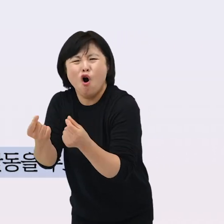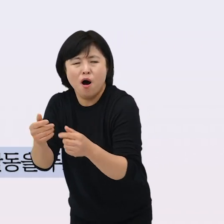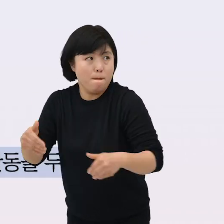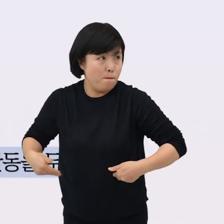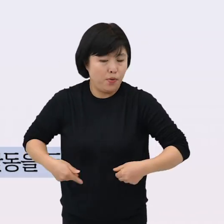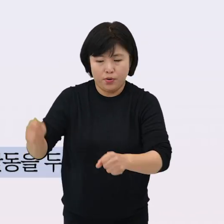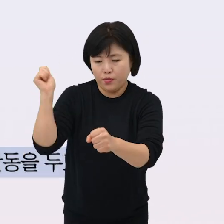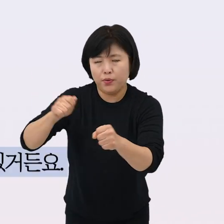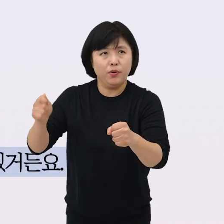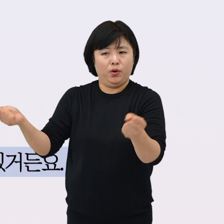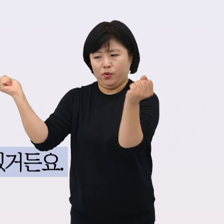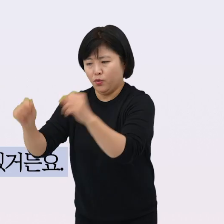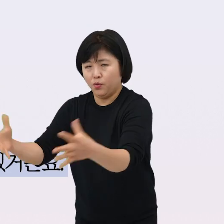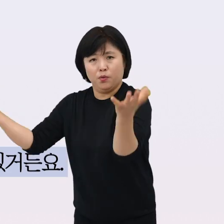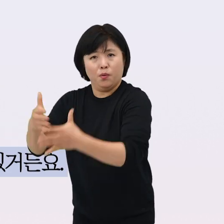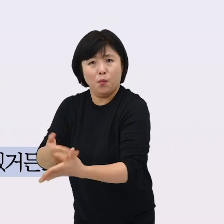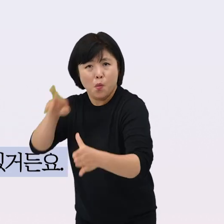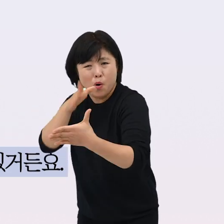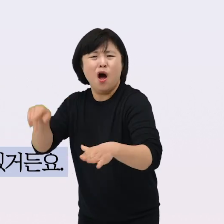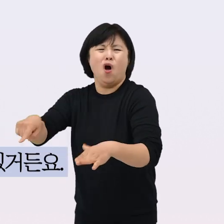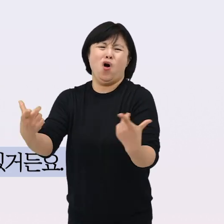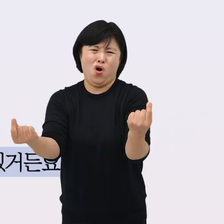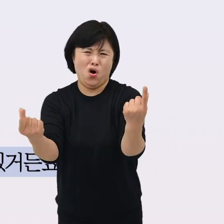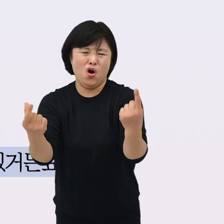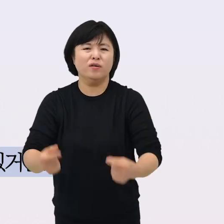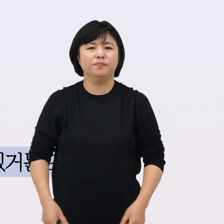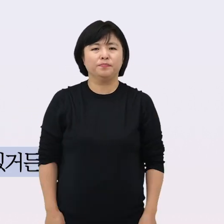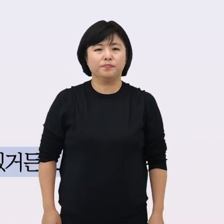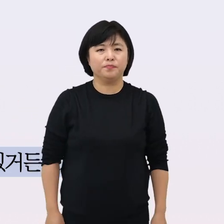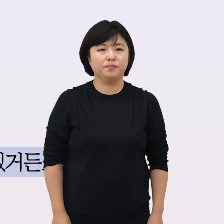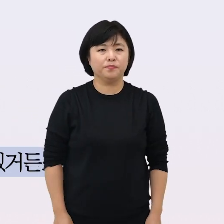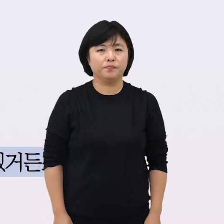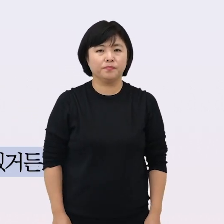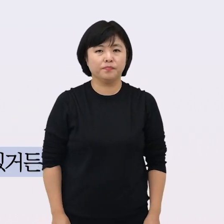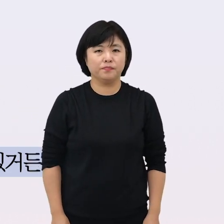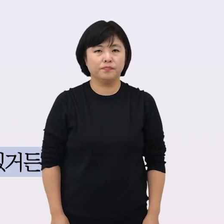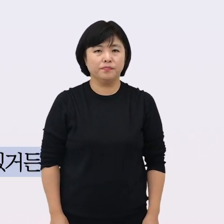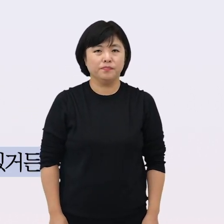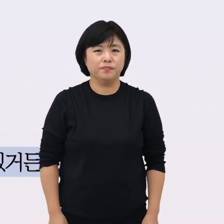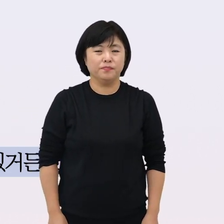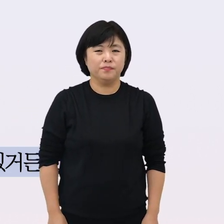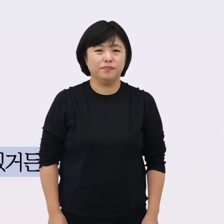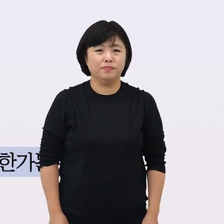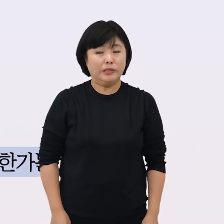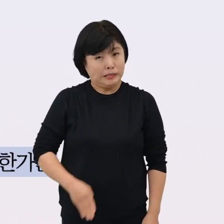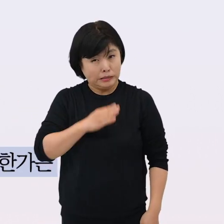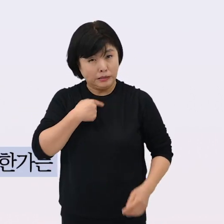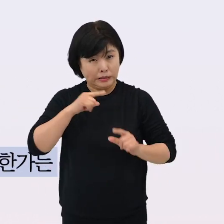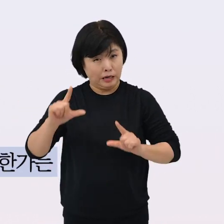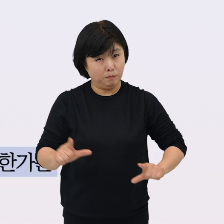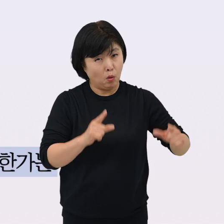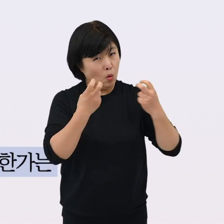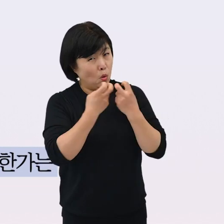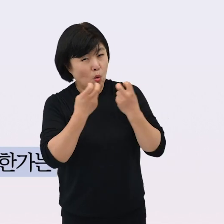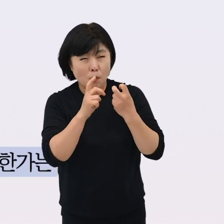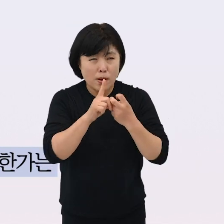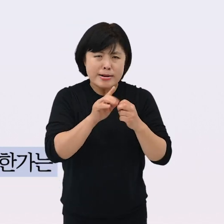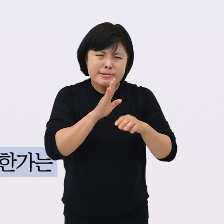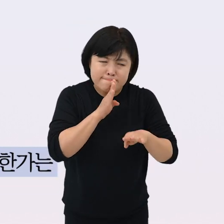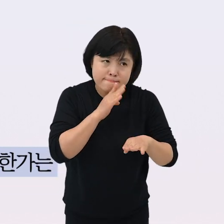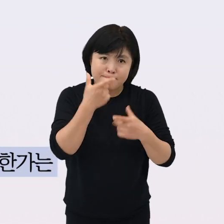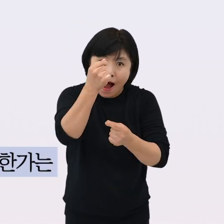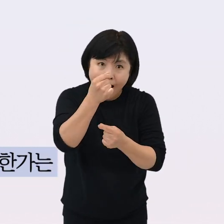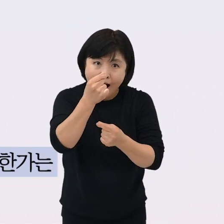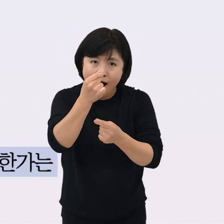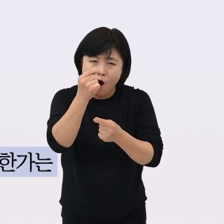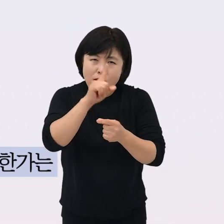활동을 두고 이렇게 적절하게 번갈아 가면서 한다든가 이런 연장들이 있거든요. 이것을 실제로 자기